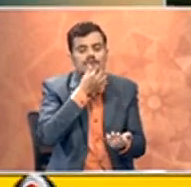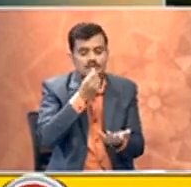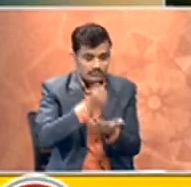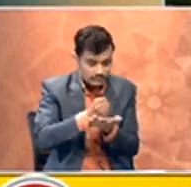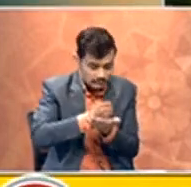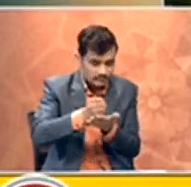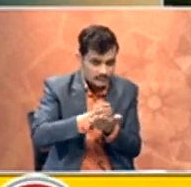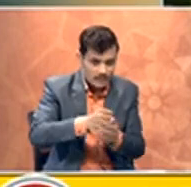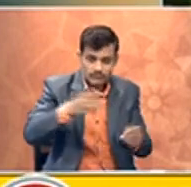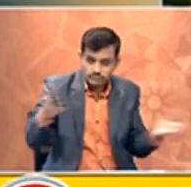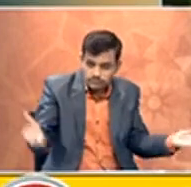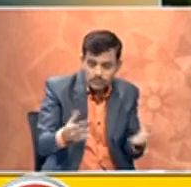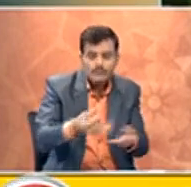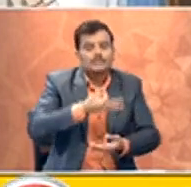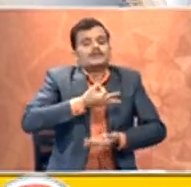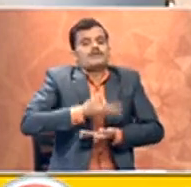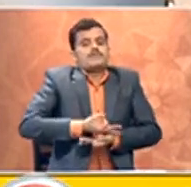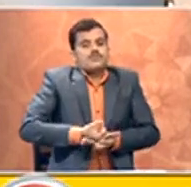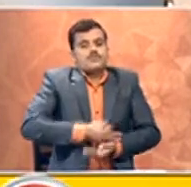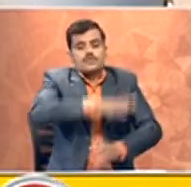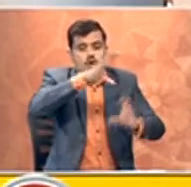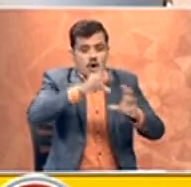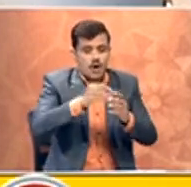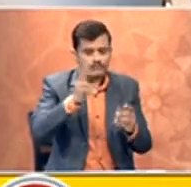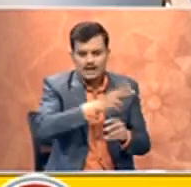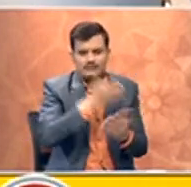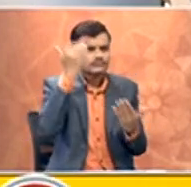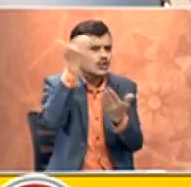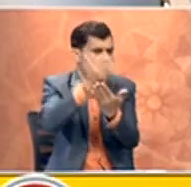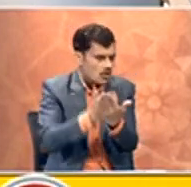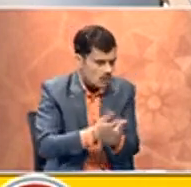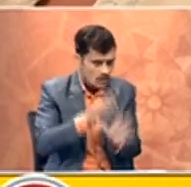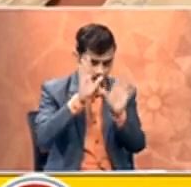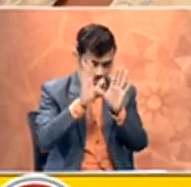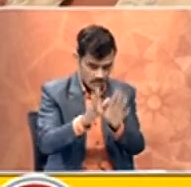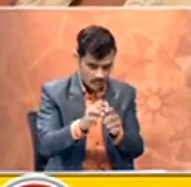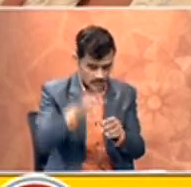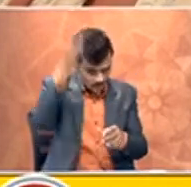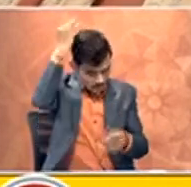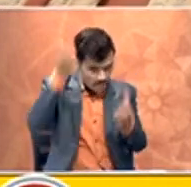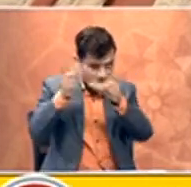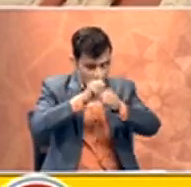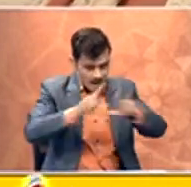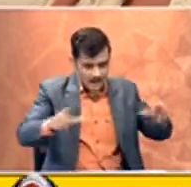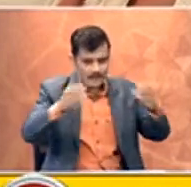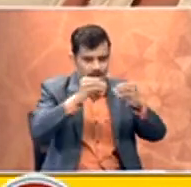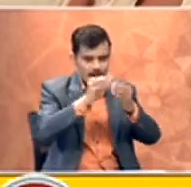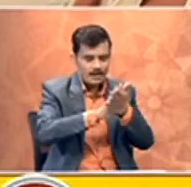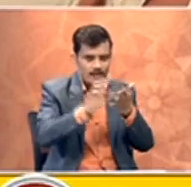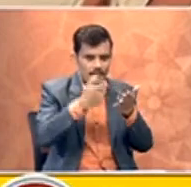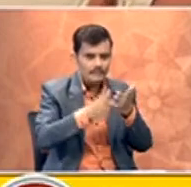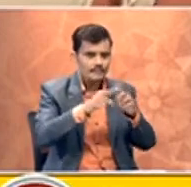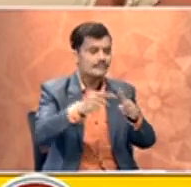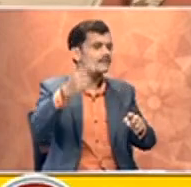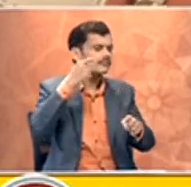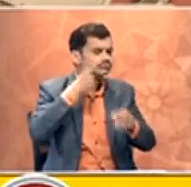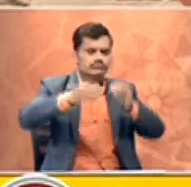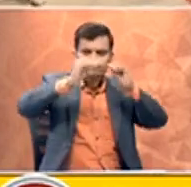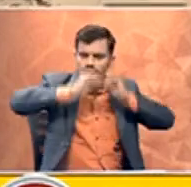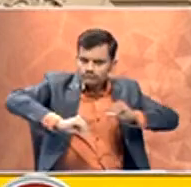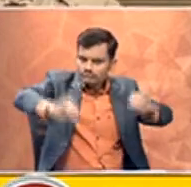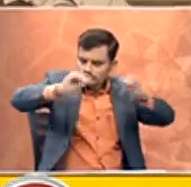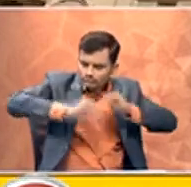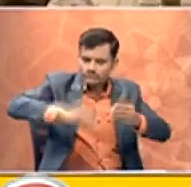फॉर बुद्धिज्म जैसे कई कोर्सेज करवाता है। संस्कृत भारती लोगों को संस्कृत सिखाने का